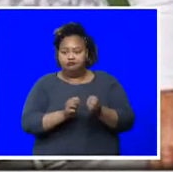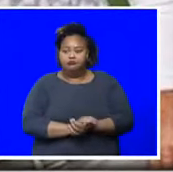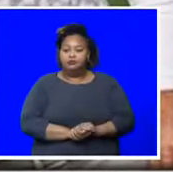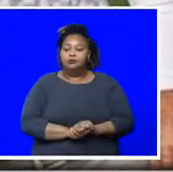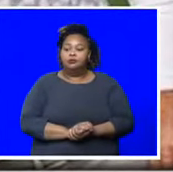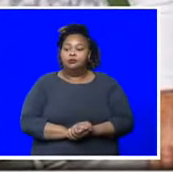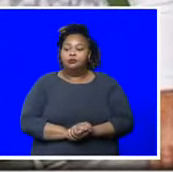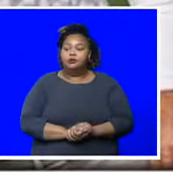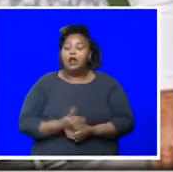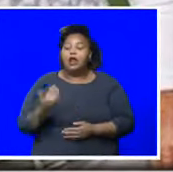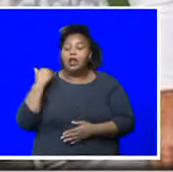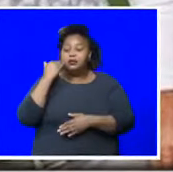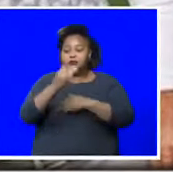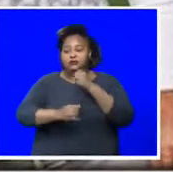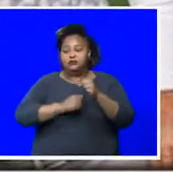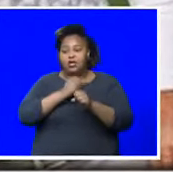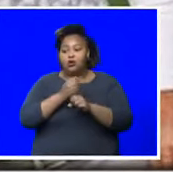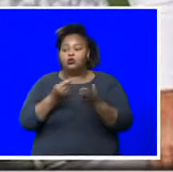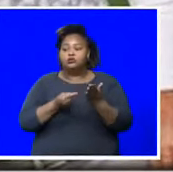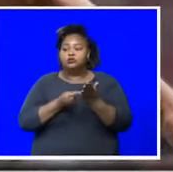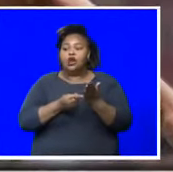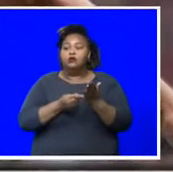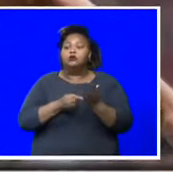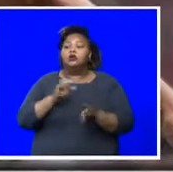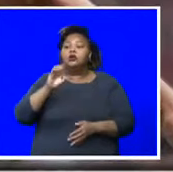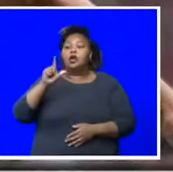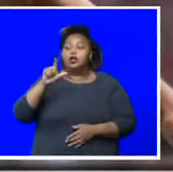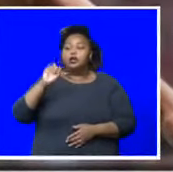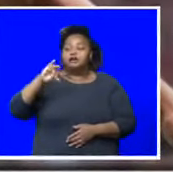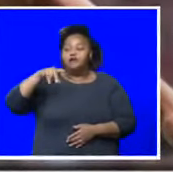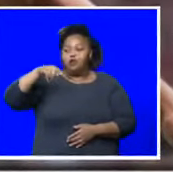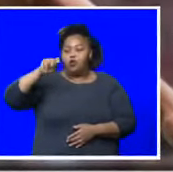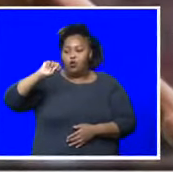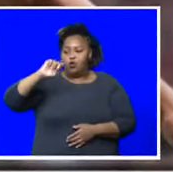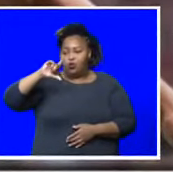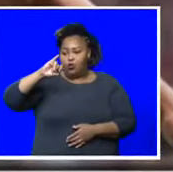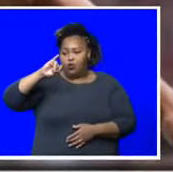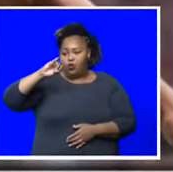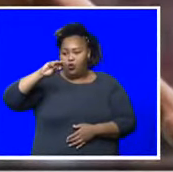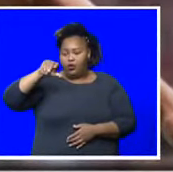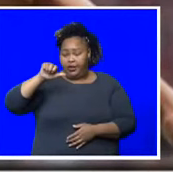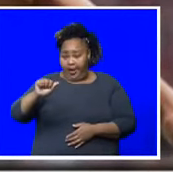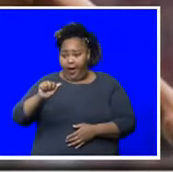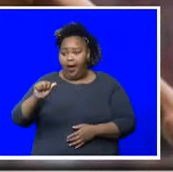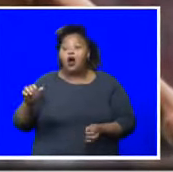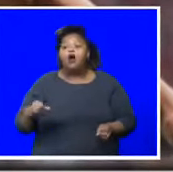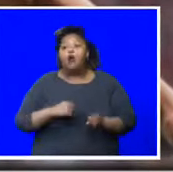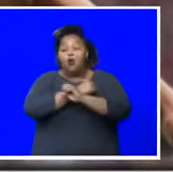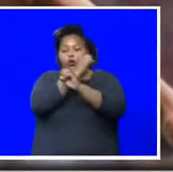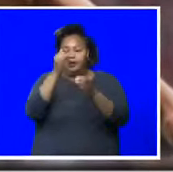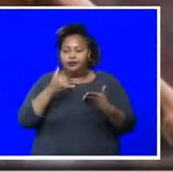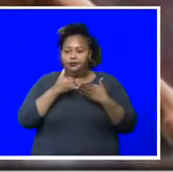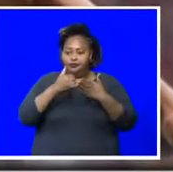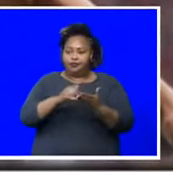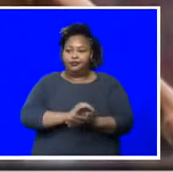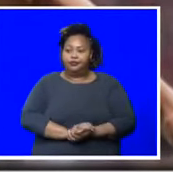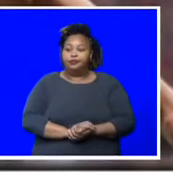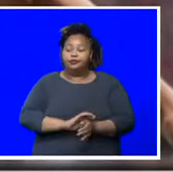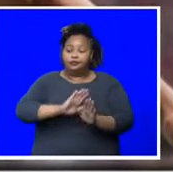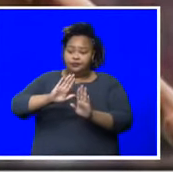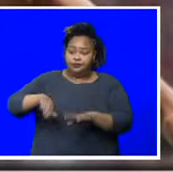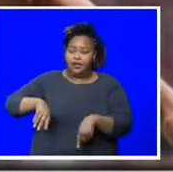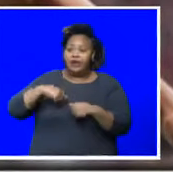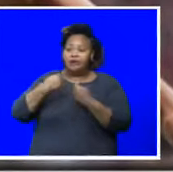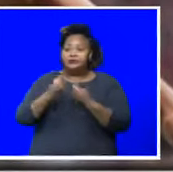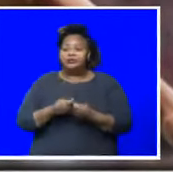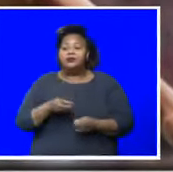yekugcina wayephakamise emnyakeni ophelile edolobheni leCalifornia. Emdlalweni webhola eveni laseSpain noma liqembu leReal Madrid selivele liphakamisile